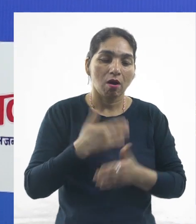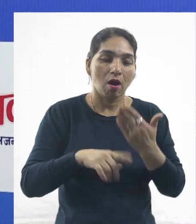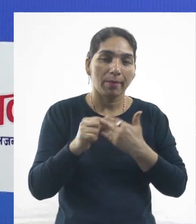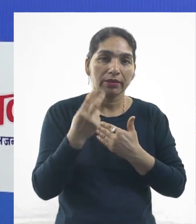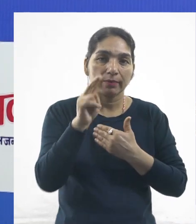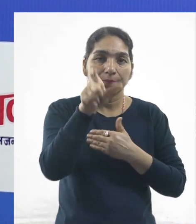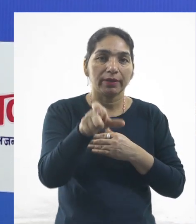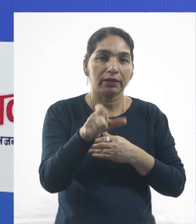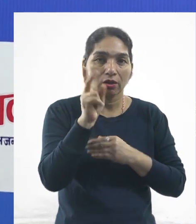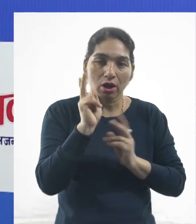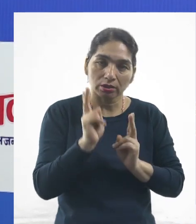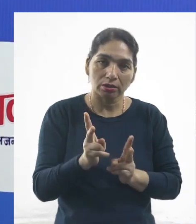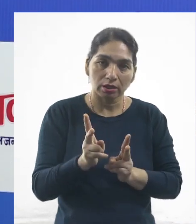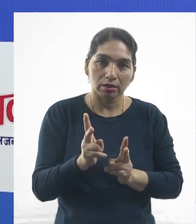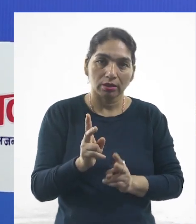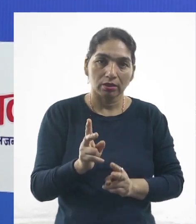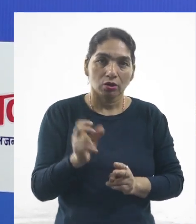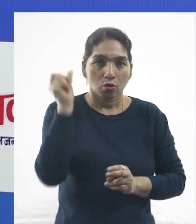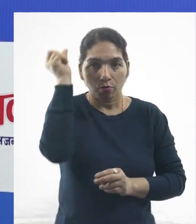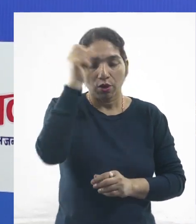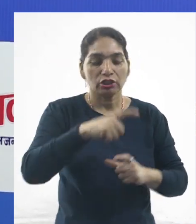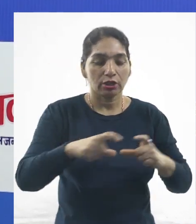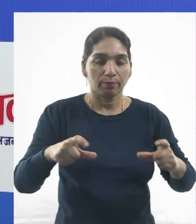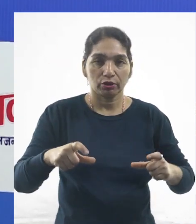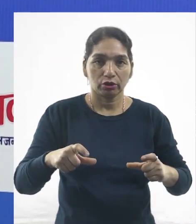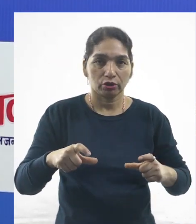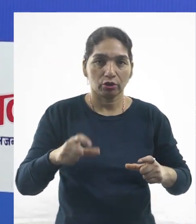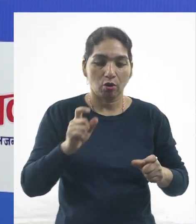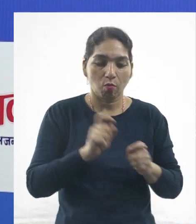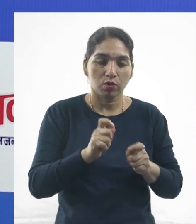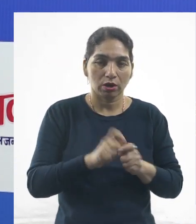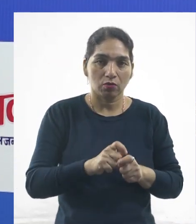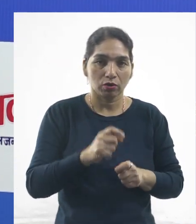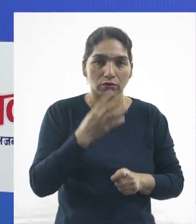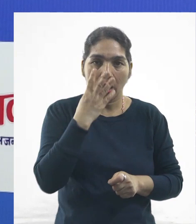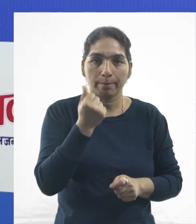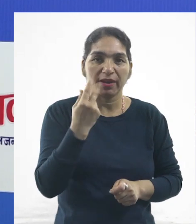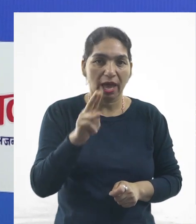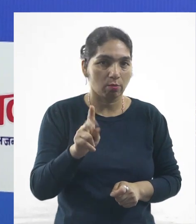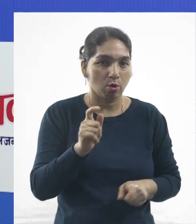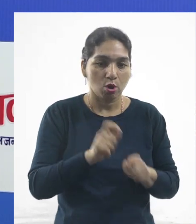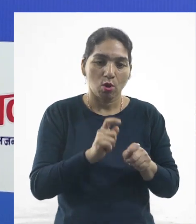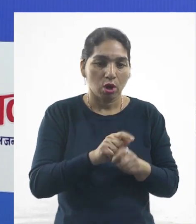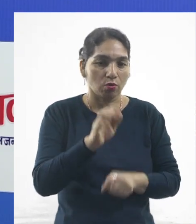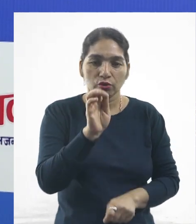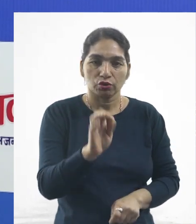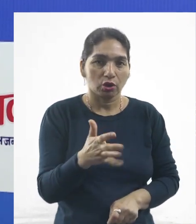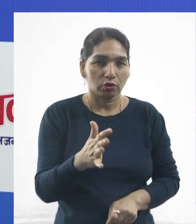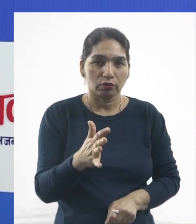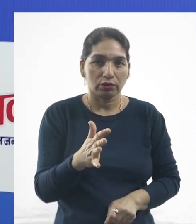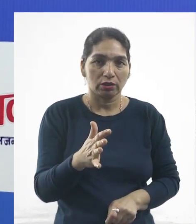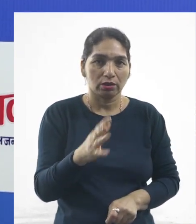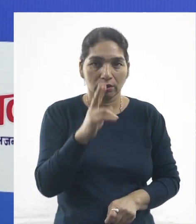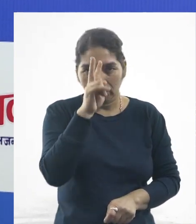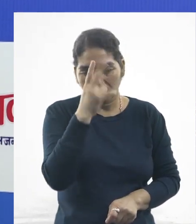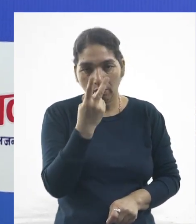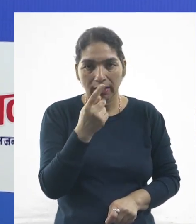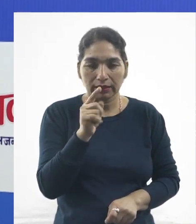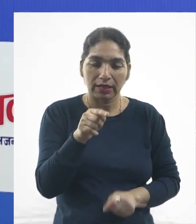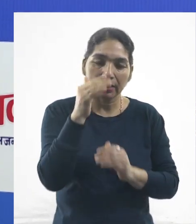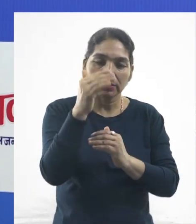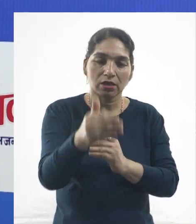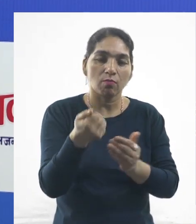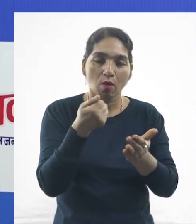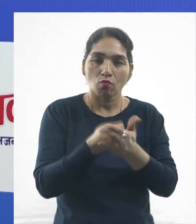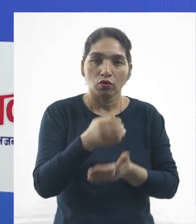अझ यो परिचय पत्र अपाङ्गता परिचय पत्र बनाउनु अझै असहज भयो बन्न सकिराखेको छैन होइन अथवा तपाईँको त्यहाँसम्म पुग्न सकिएन